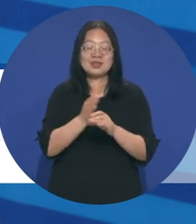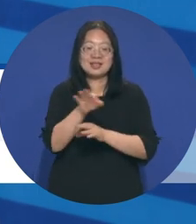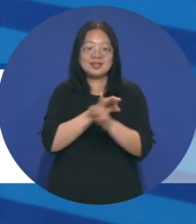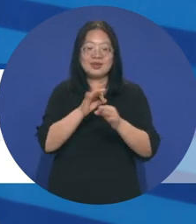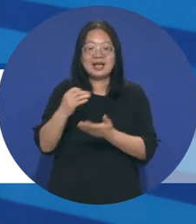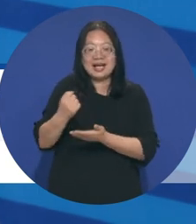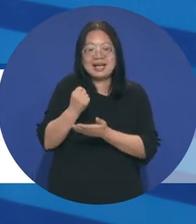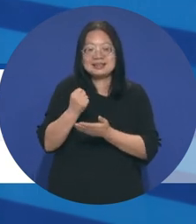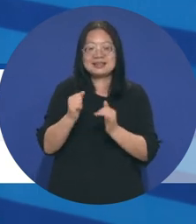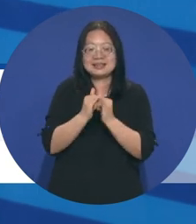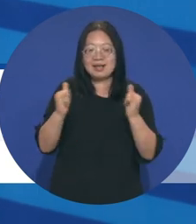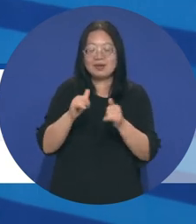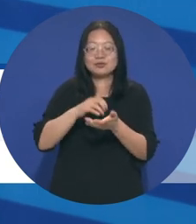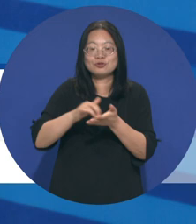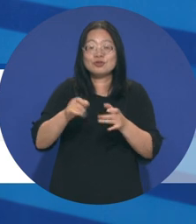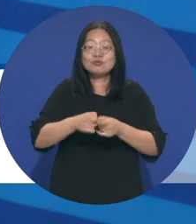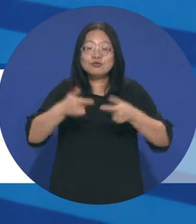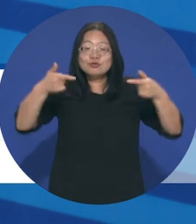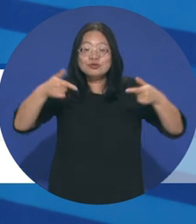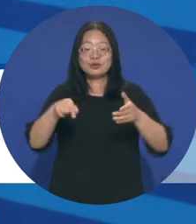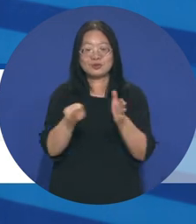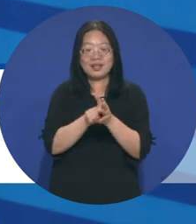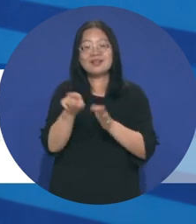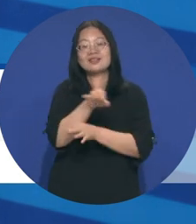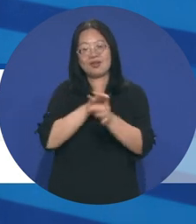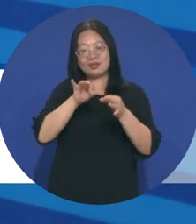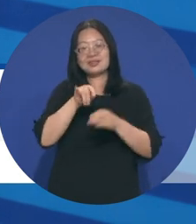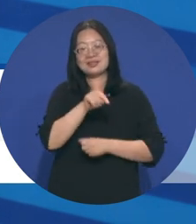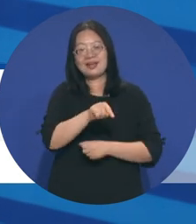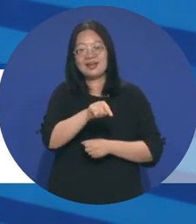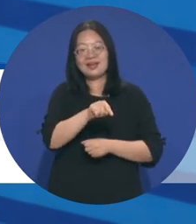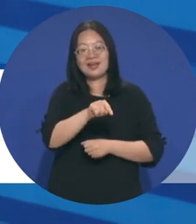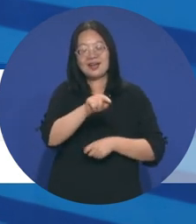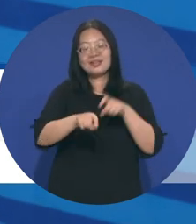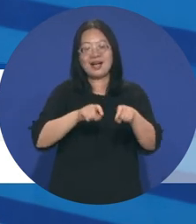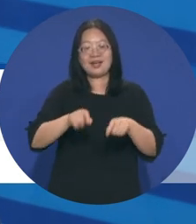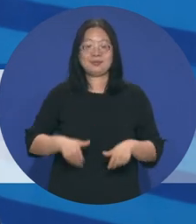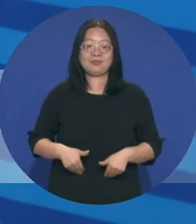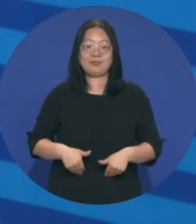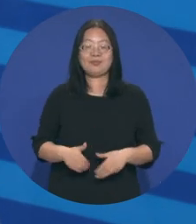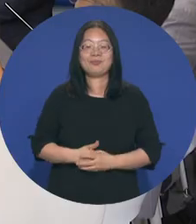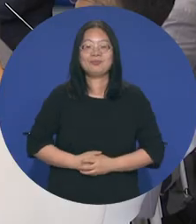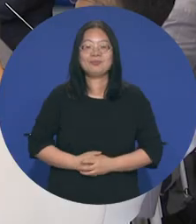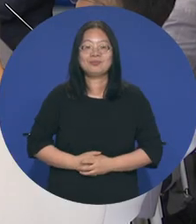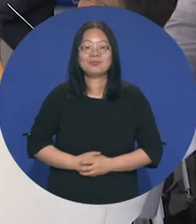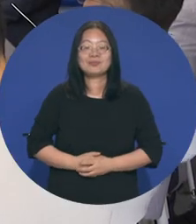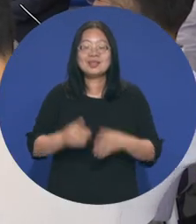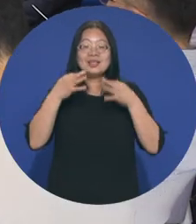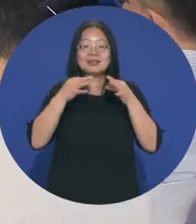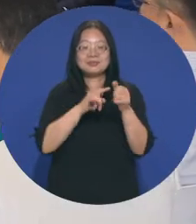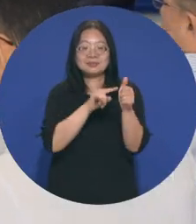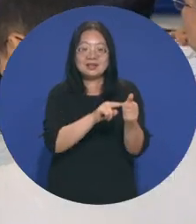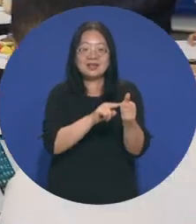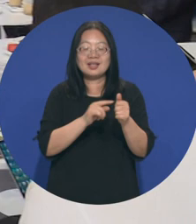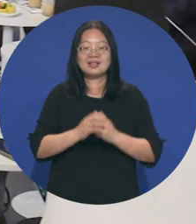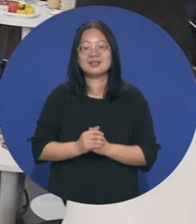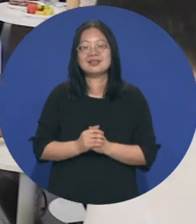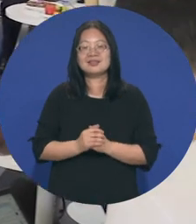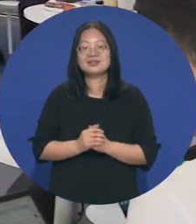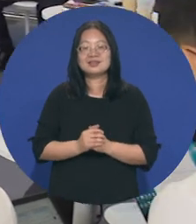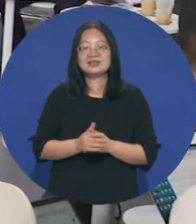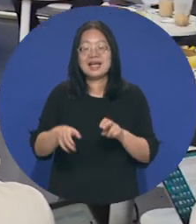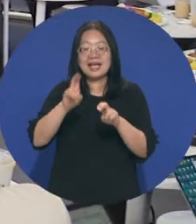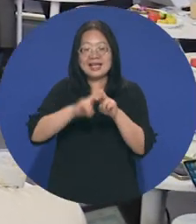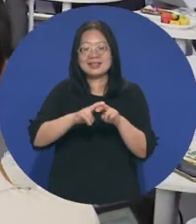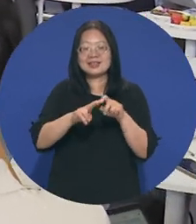중산층을 확장하는 데 목적을 둔 중산층 경제로 나가야 한다고 생각을 합니다. 김동연 경기도지사가 임기